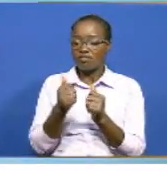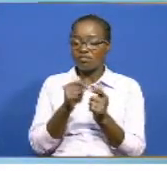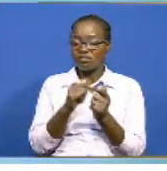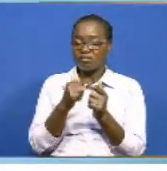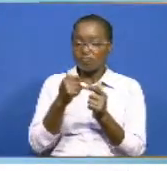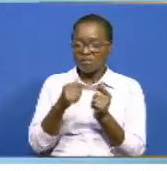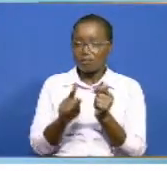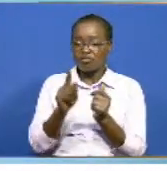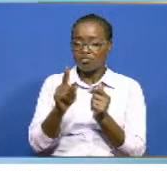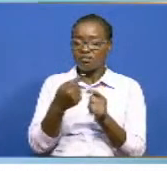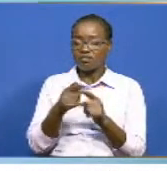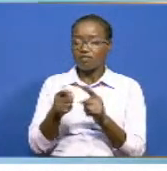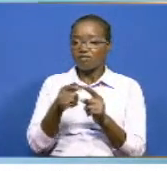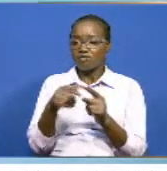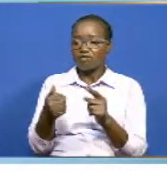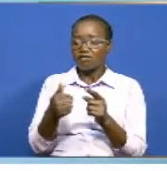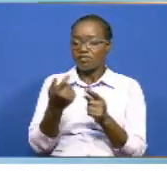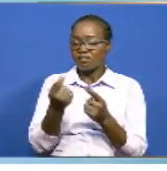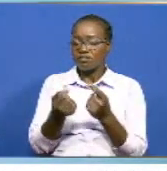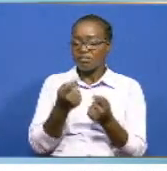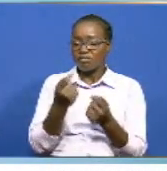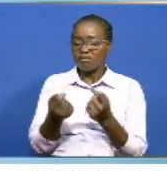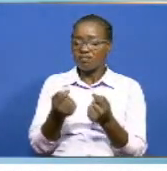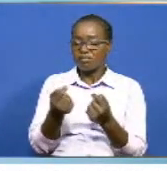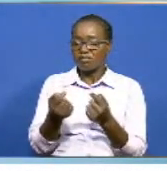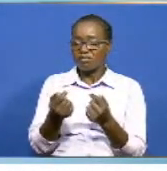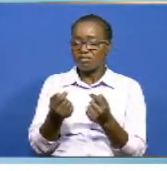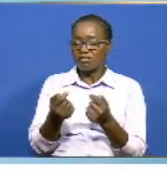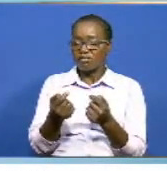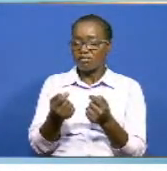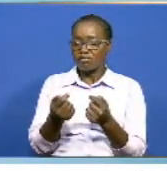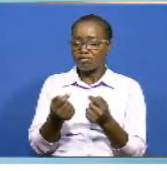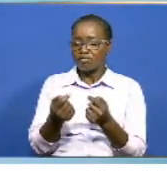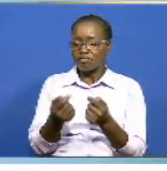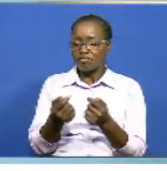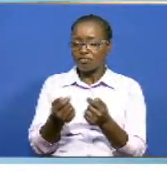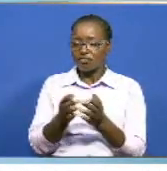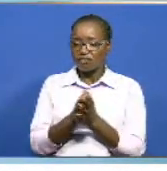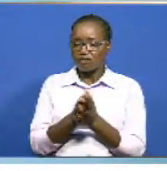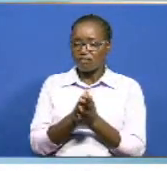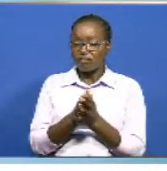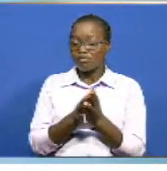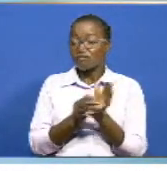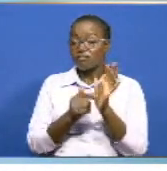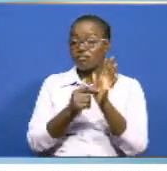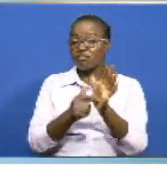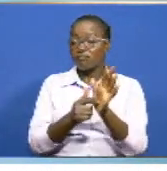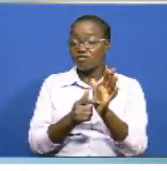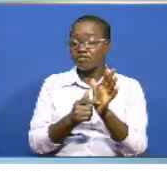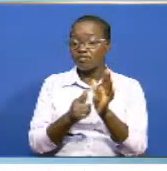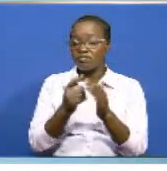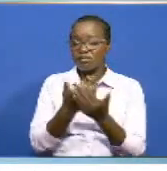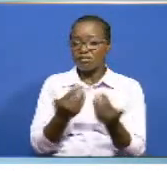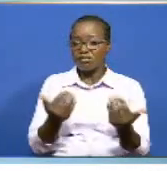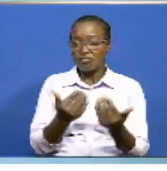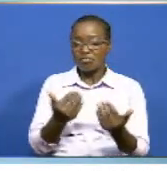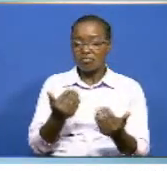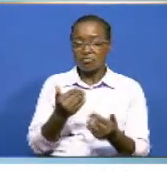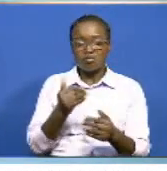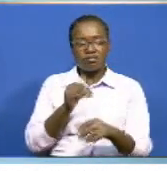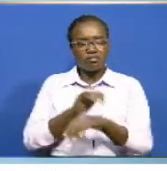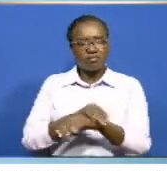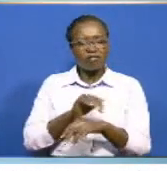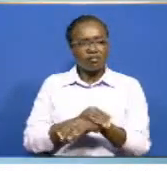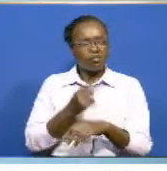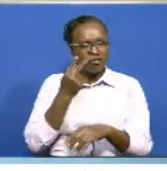lakini sasa kuna hawa wadogo wenye miaka yao ni chini ya 18 iliweza ku expose kwa zile vitu ambazo labda wangestahili kufanya nini